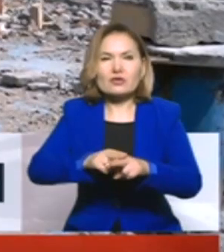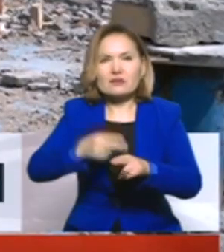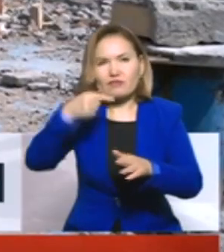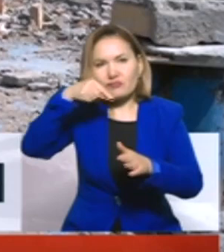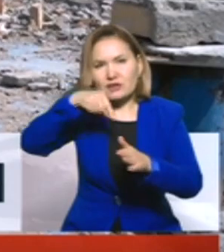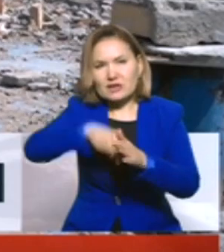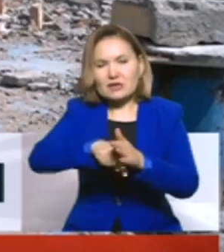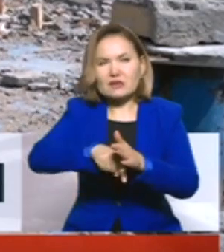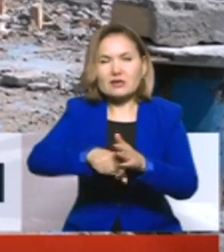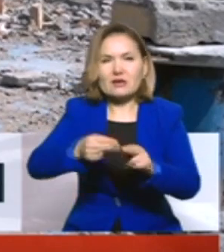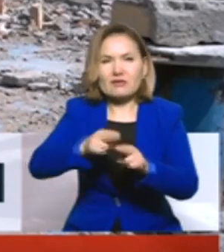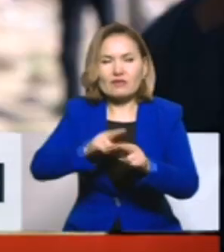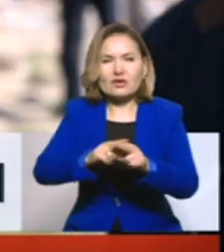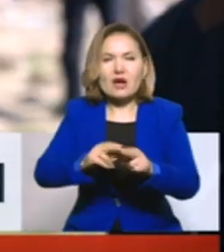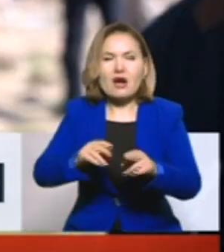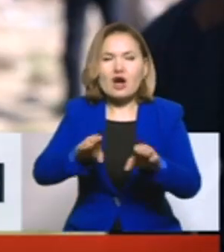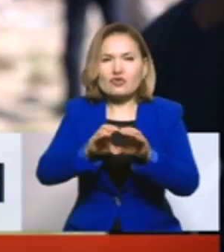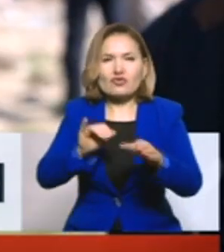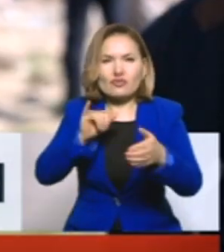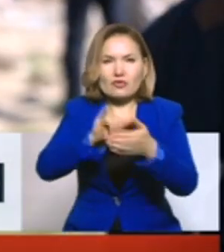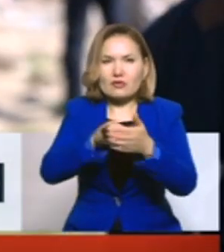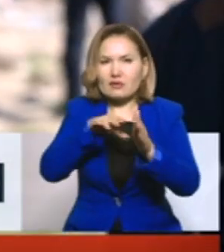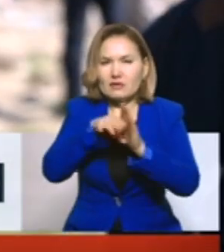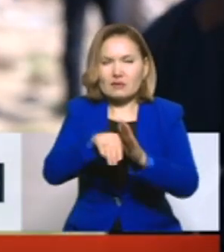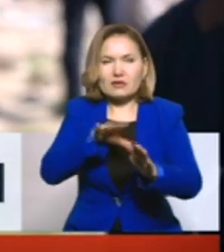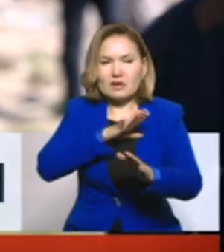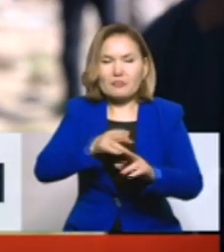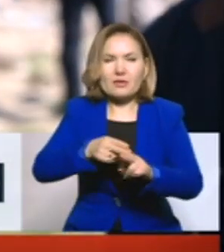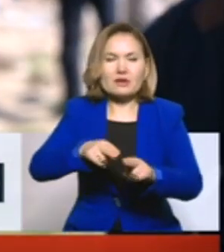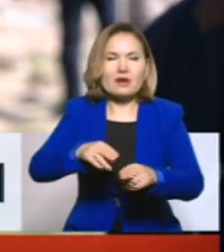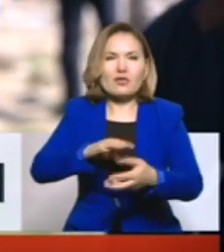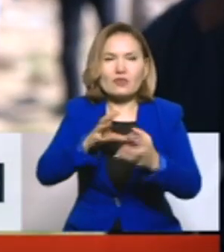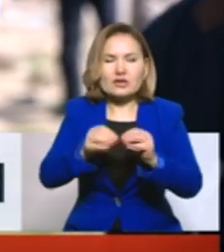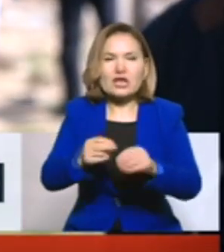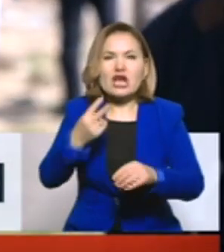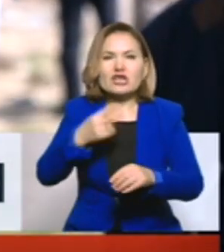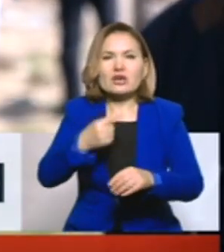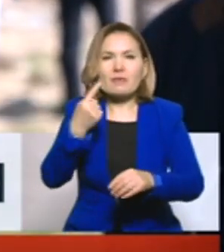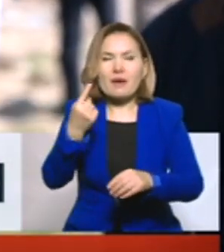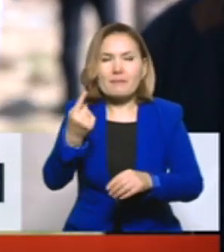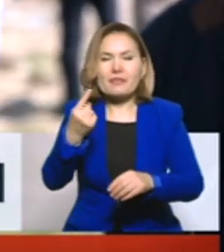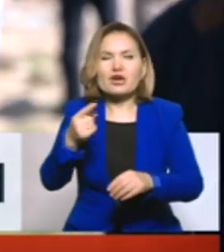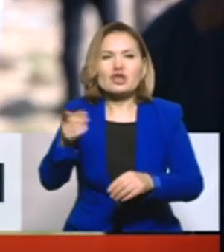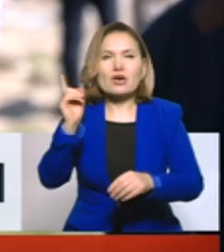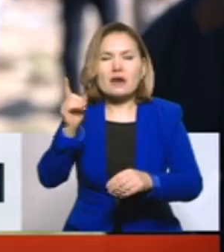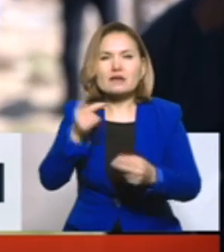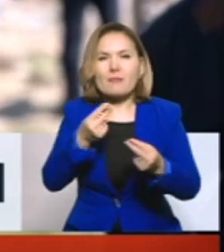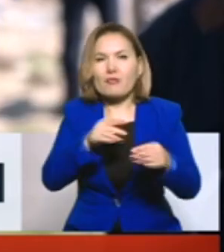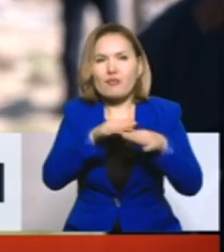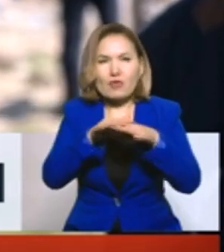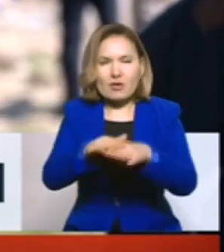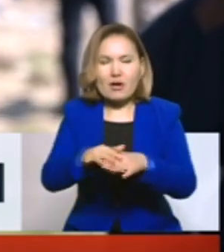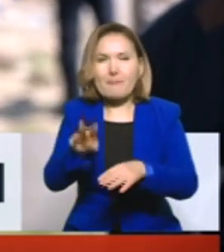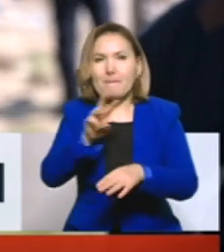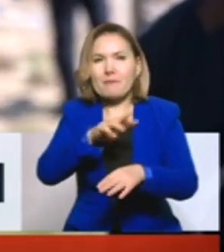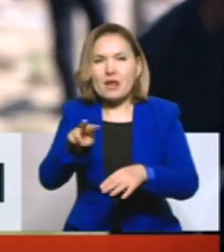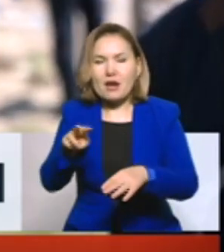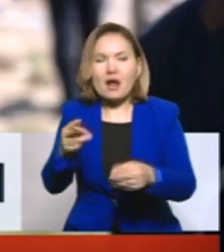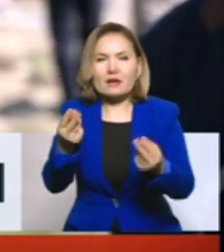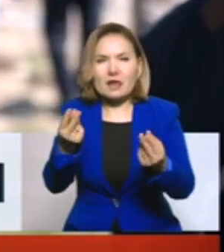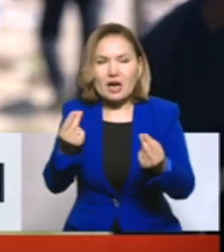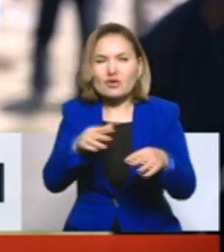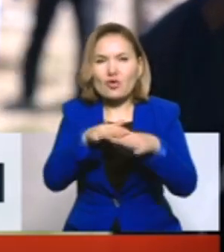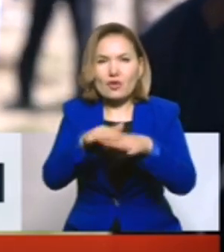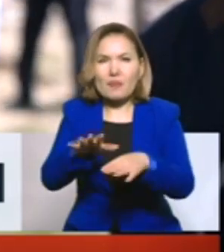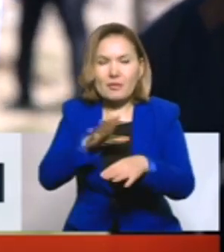анықталған. Ауылға су тамшы болғаны 21-ші ғасыр бәленбай миллиард ақша бөлінгеннен кейін халық қалай жемесе жыламасқа ия